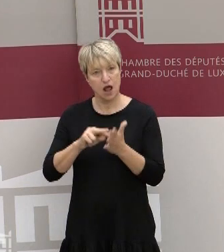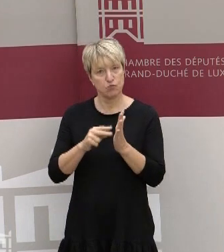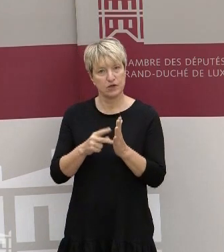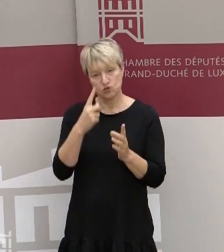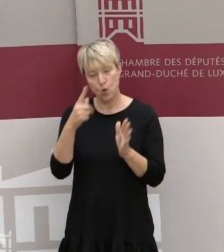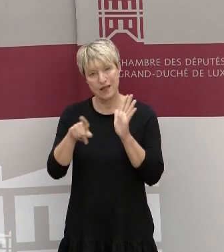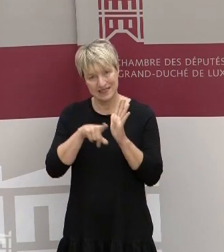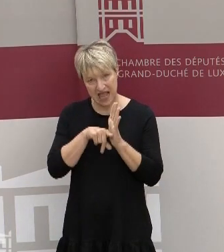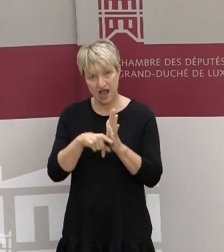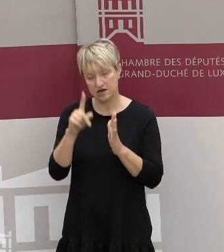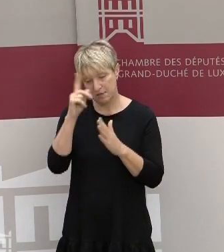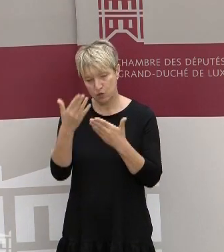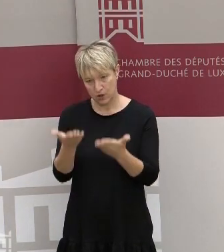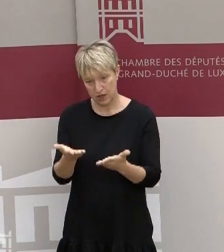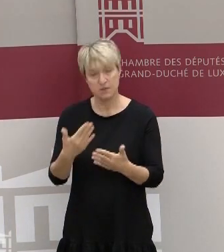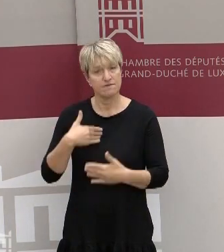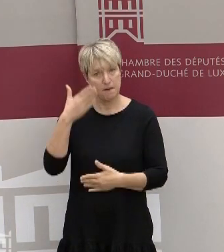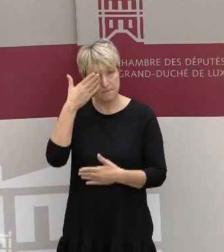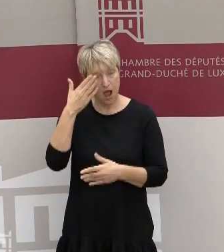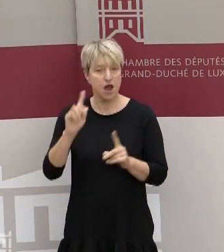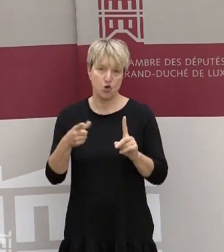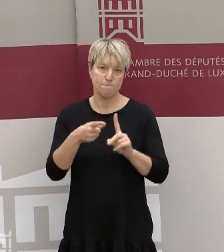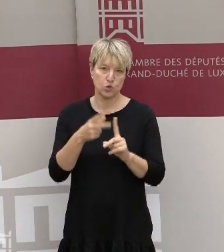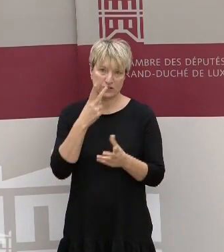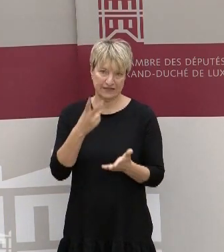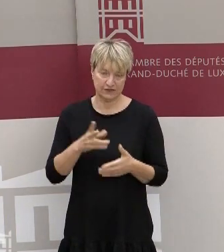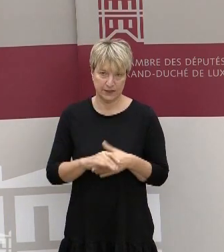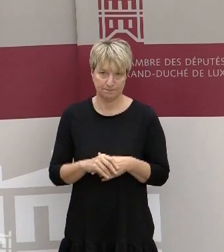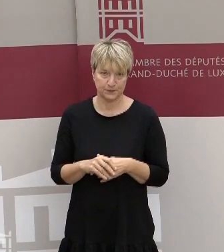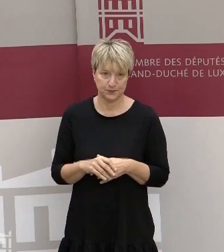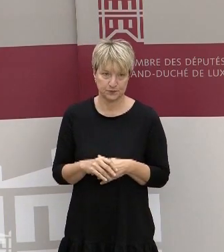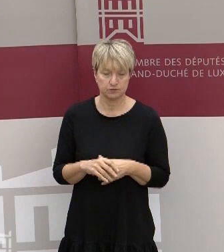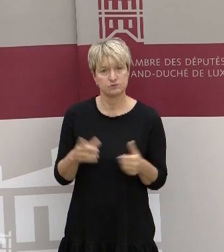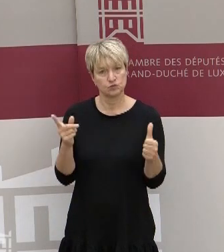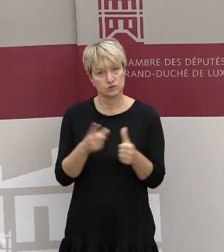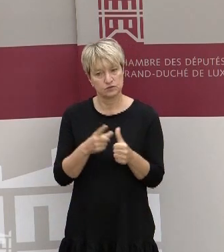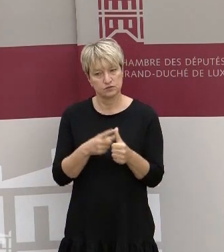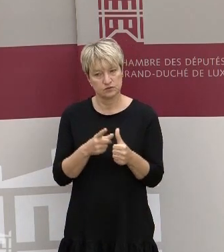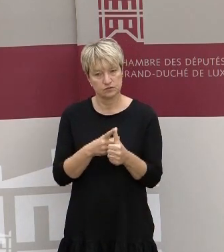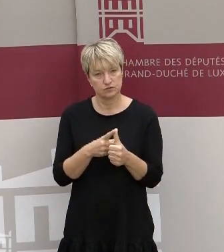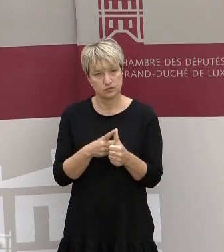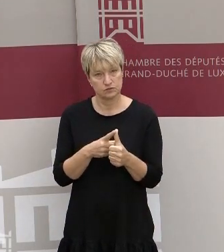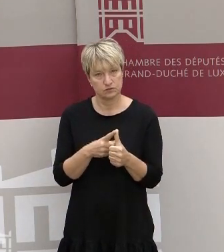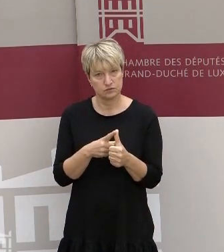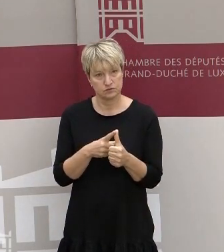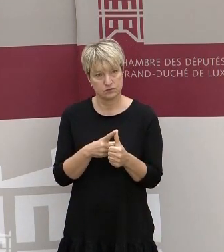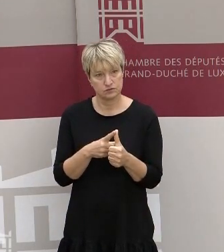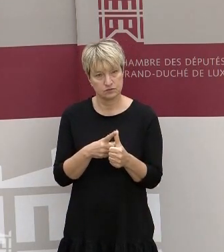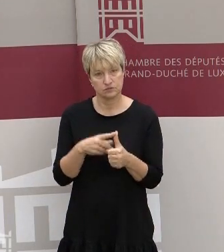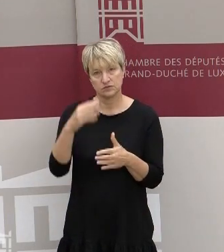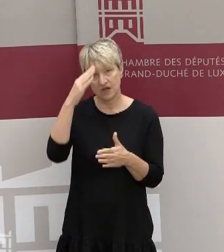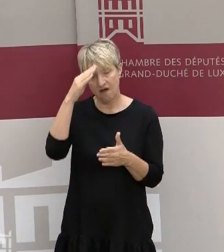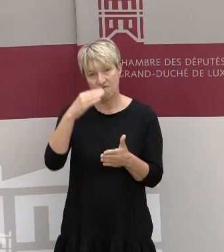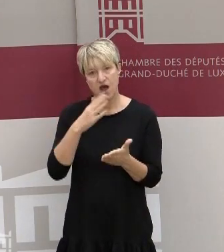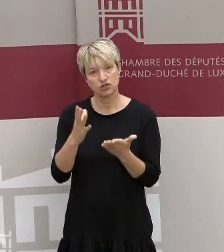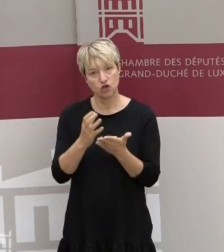ein paar positive Aspekte. Ein davon ist sicherlich der Congé de Paternité für Indépendants und